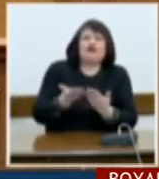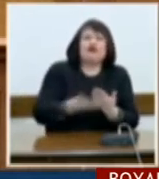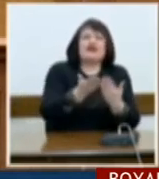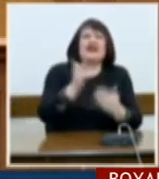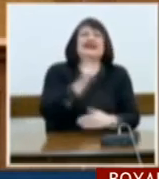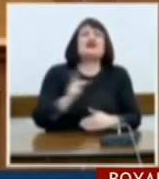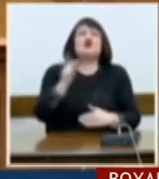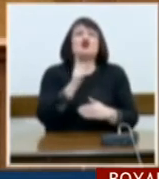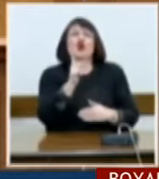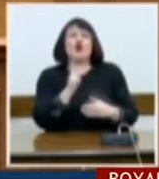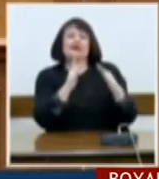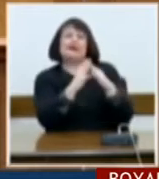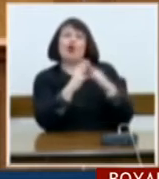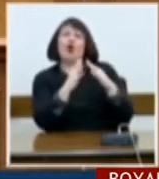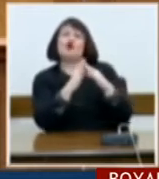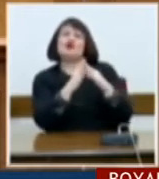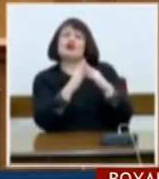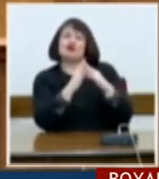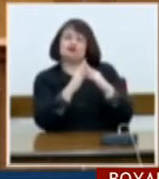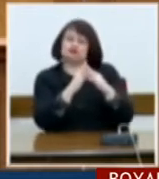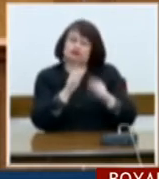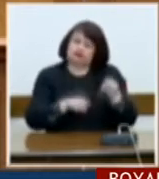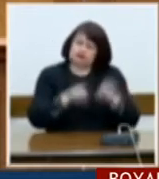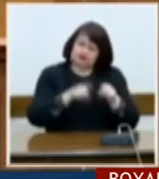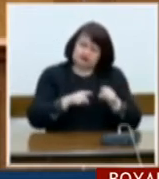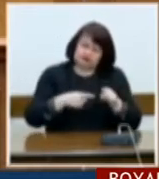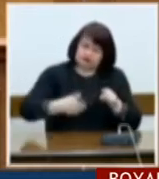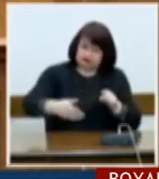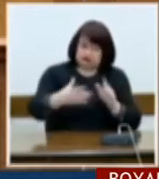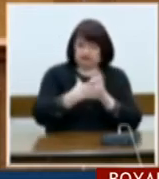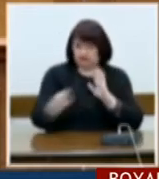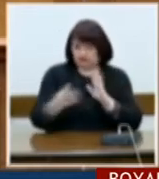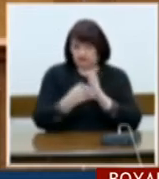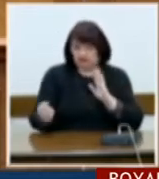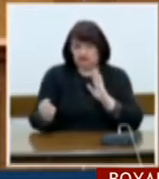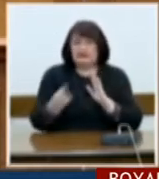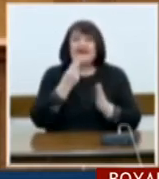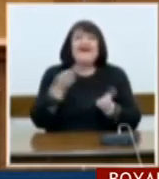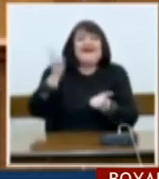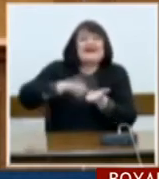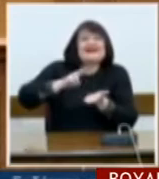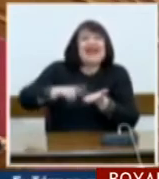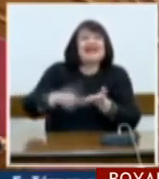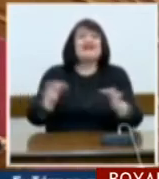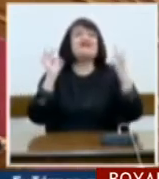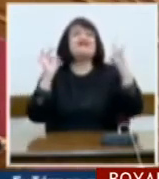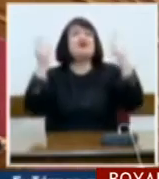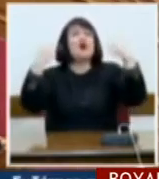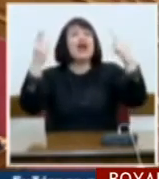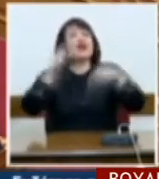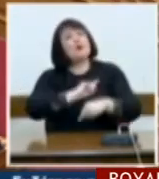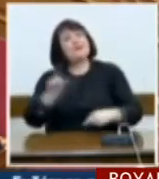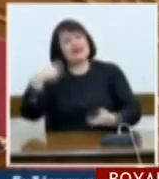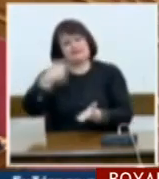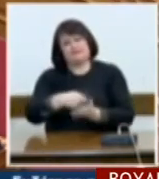τιμολογίων. Εξαιρέσαμε για τους επόμενους μήνες τα τέλη στο φυσικό αέριο.